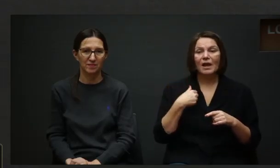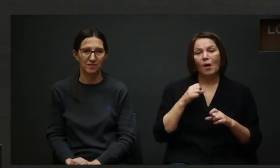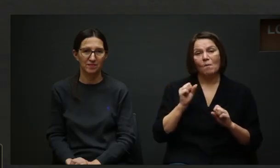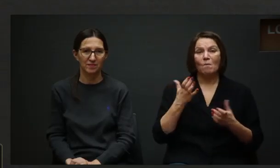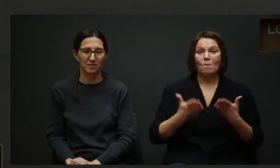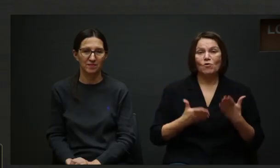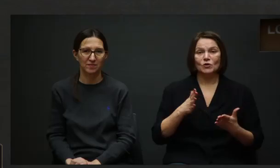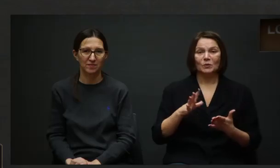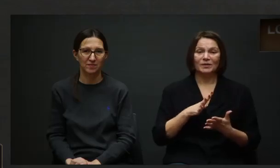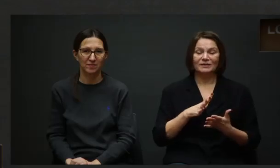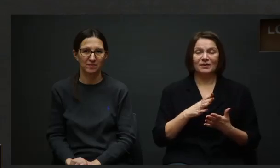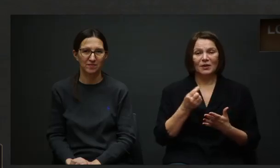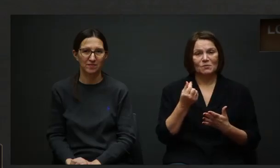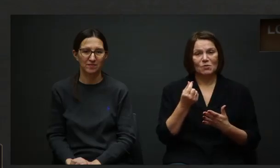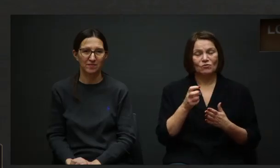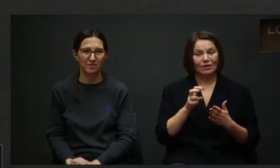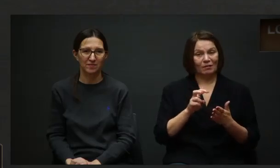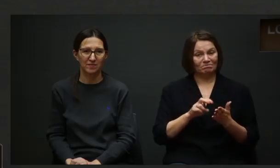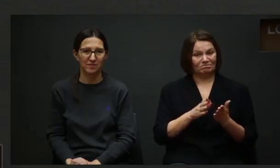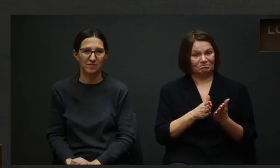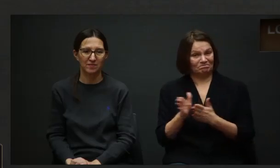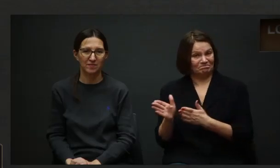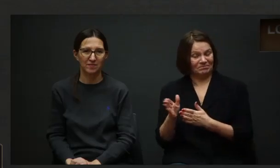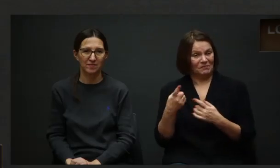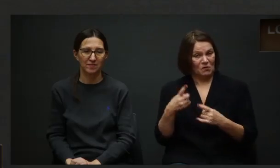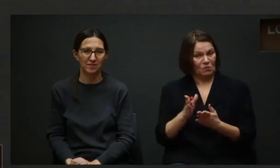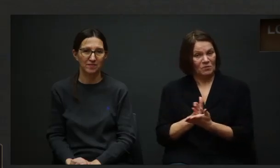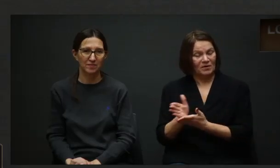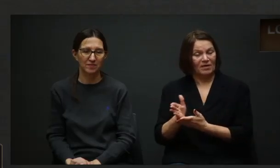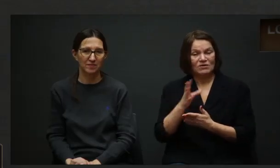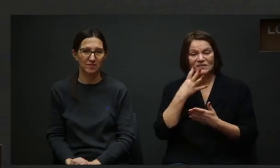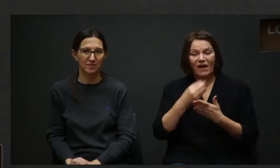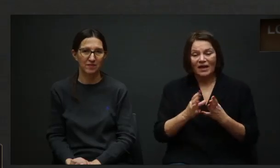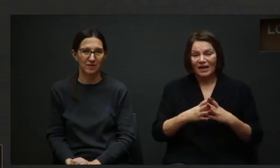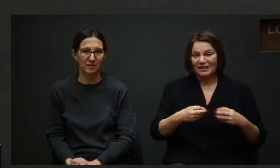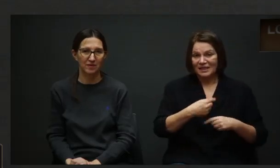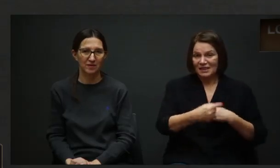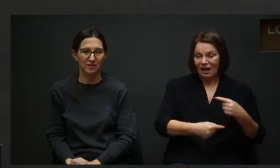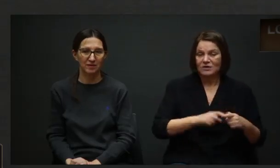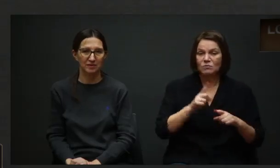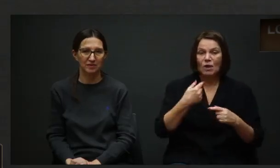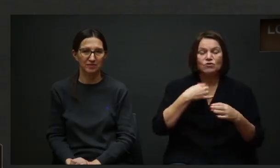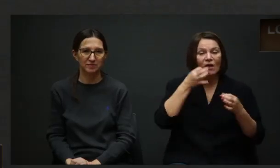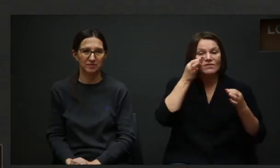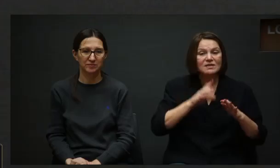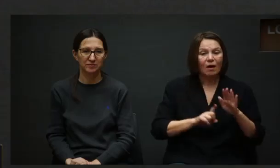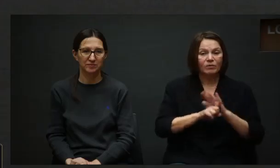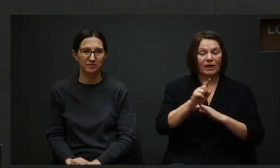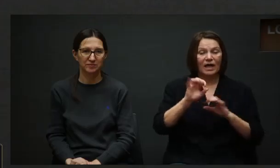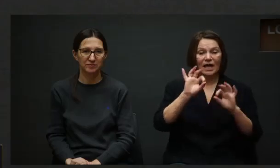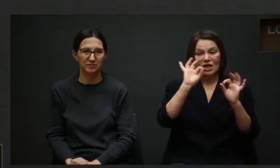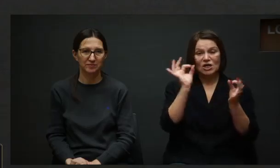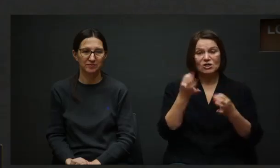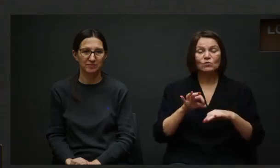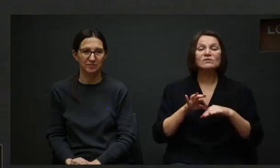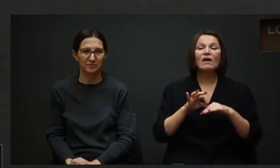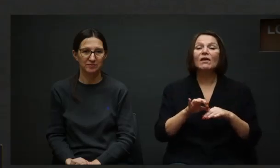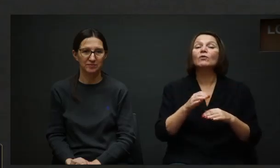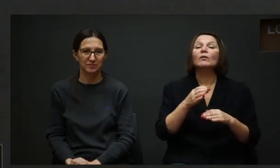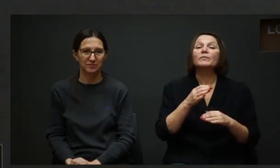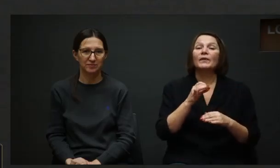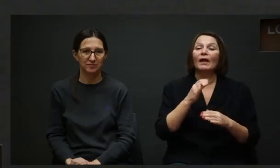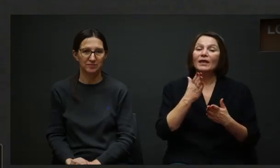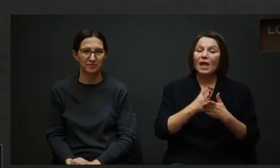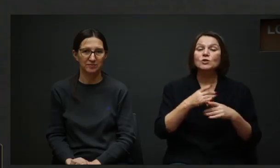быть, немножко отошла в сторону от своей династии, потому что я внезапно стала искусствоведом. Но, к счастью, есть другие родственники, которые эту